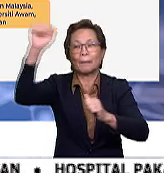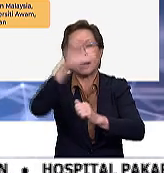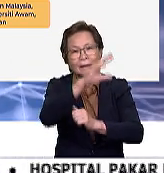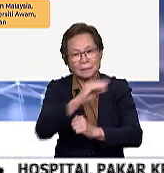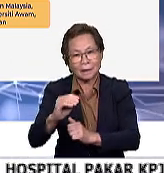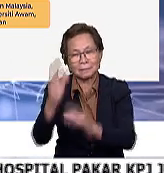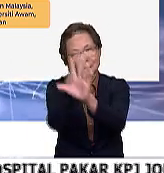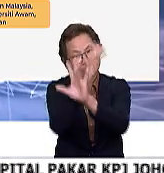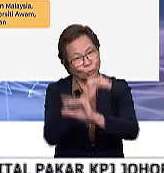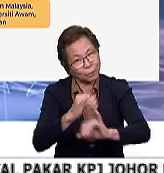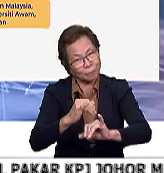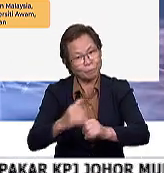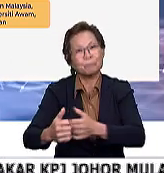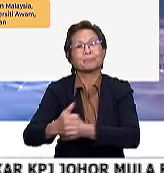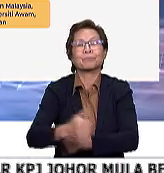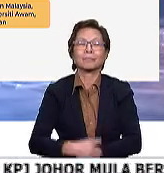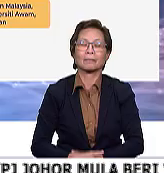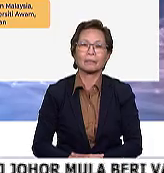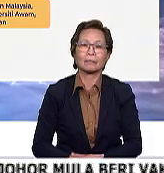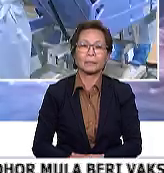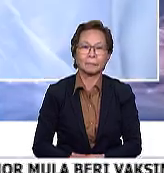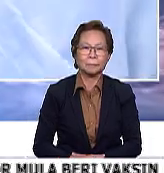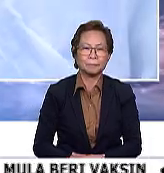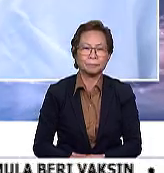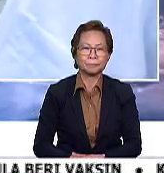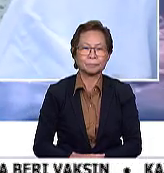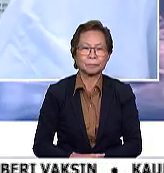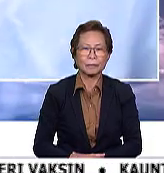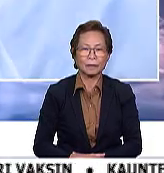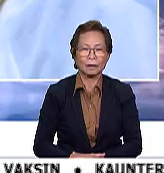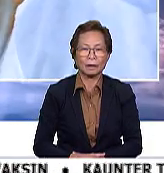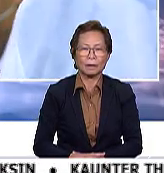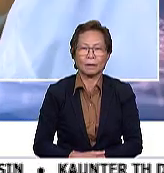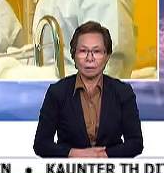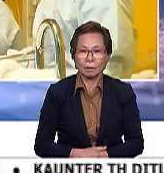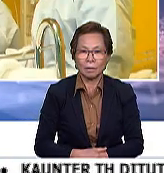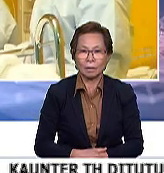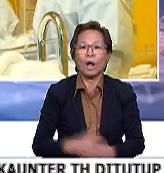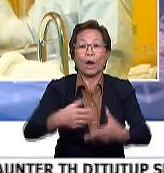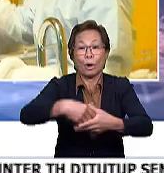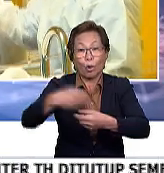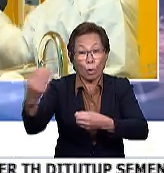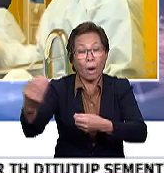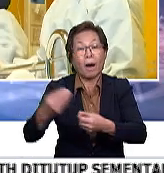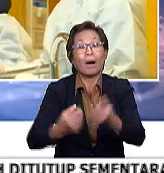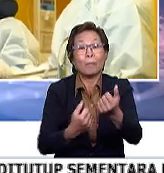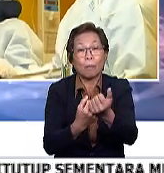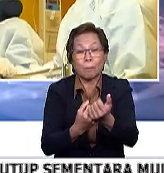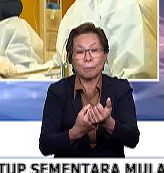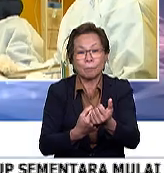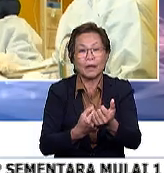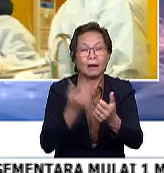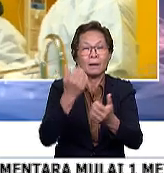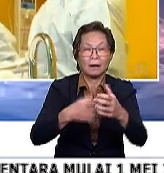dan Serawak Hai Selain itu penyebaran gua juga akan dilaksanakan kepada